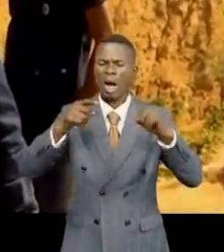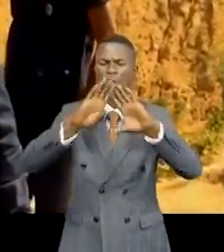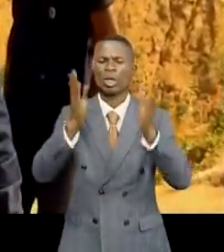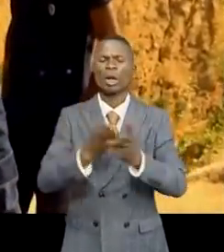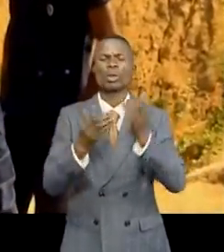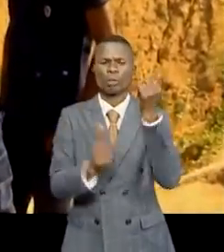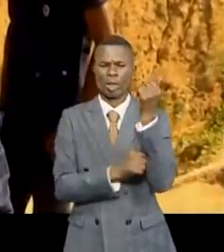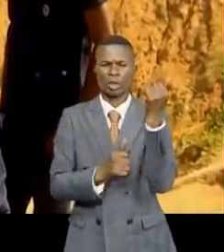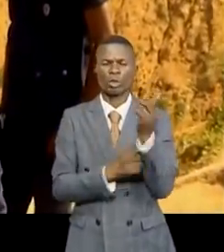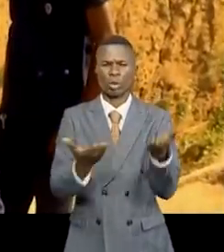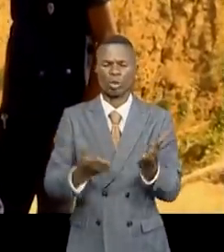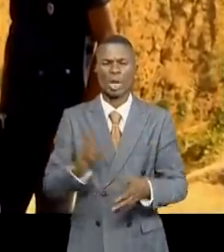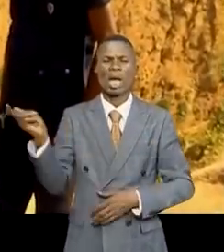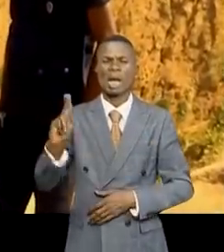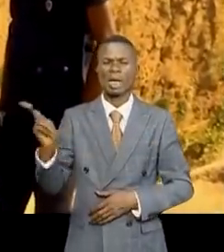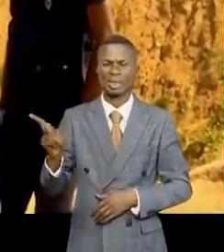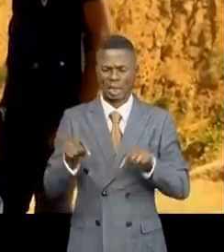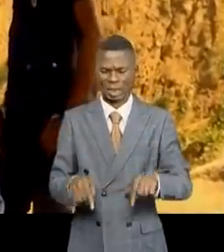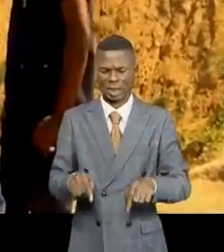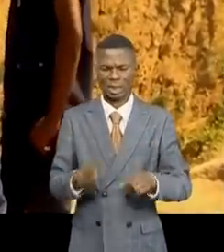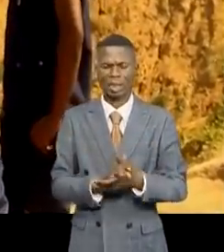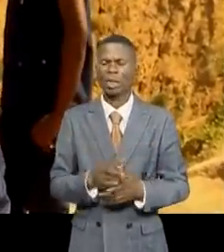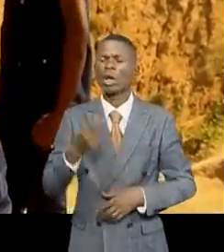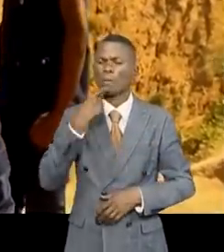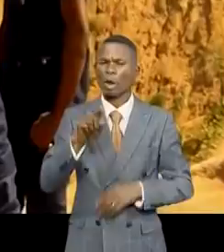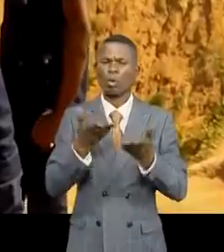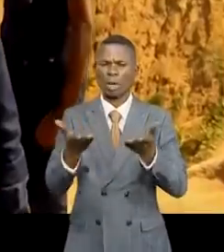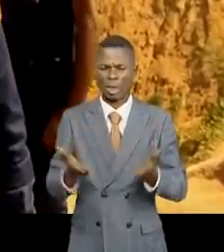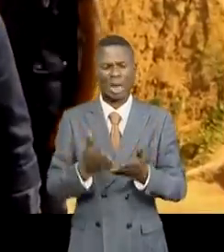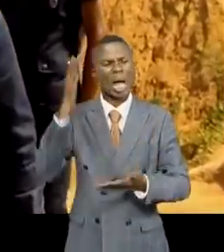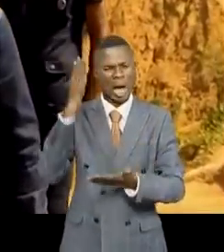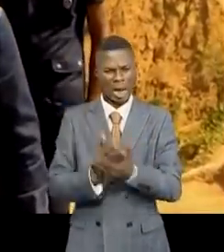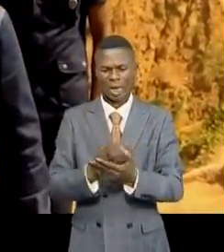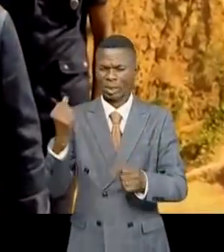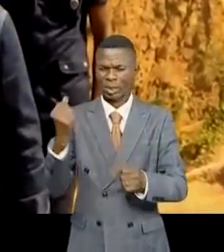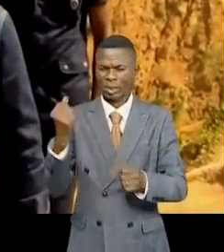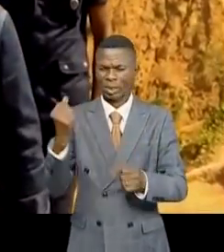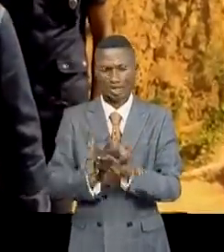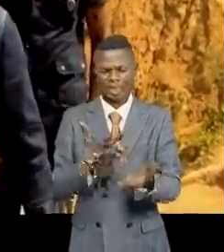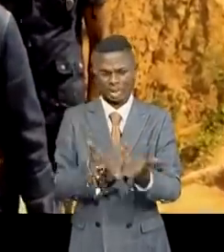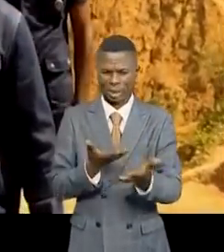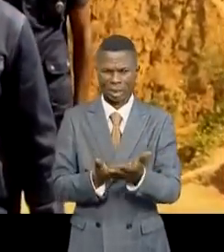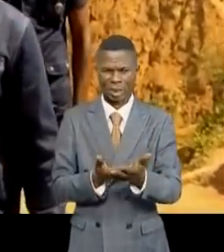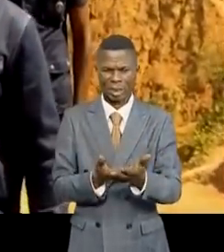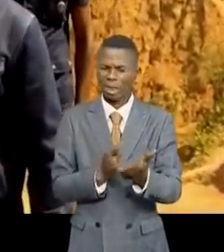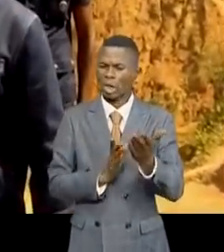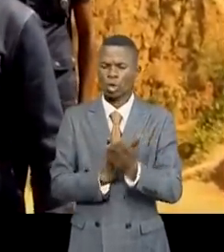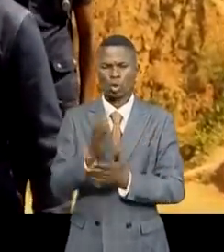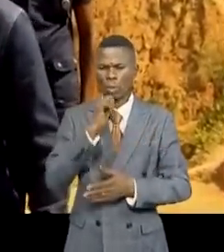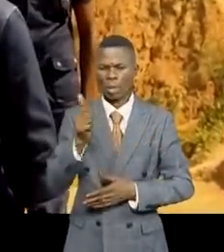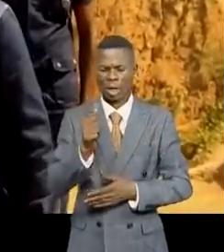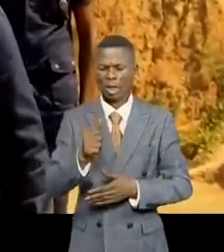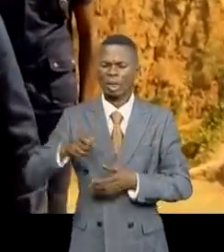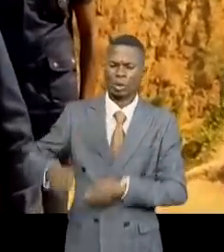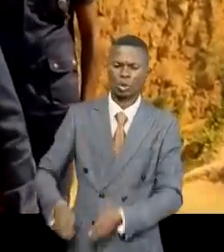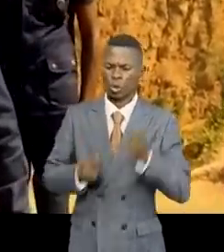population kassaïenne de pouvoir abandonner cette pratique illicite d'exploitation des diamants